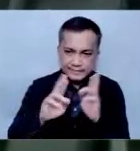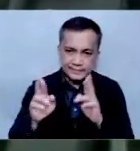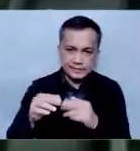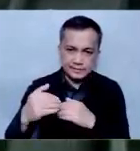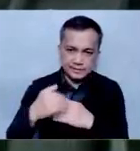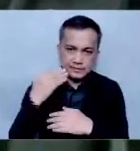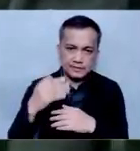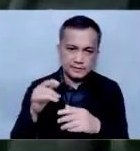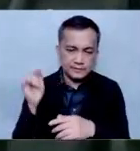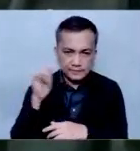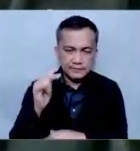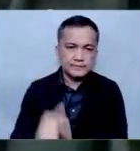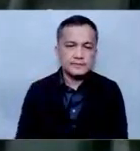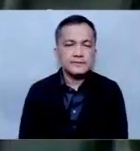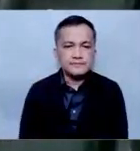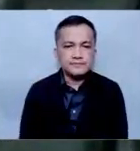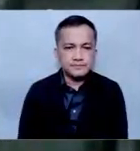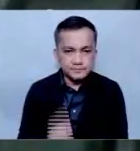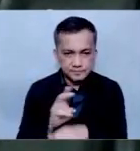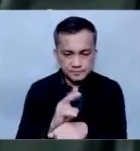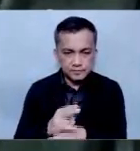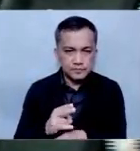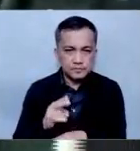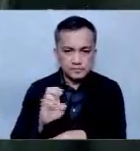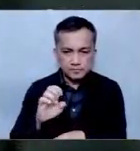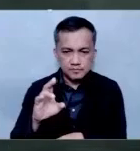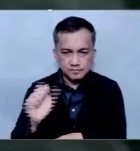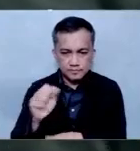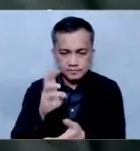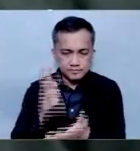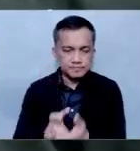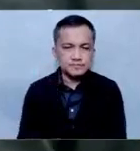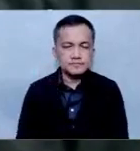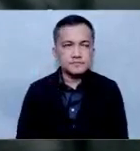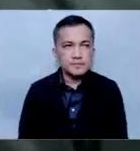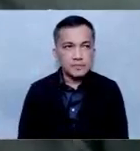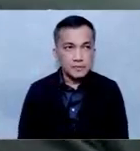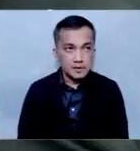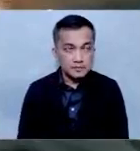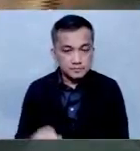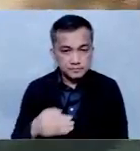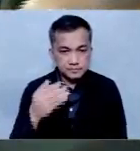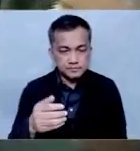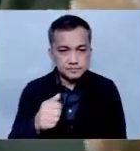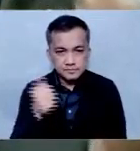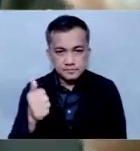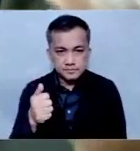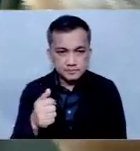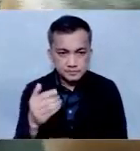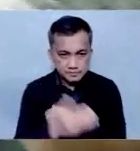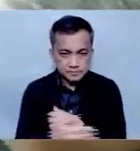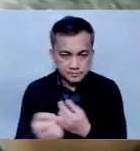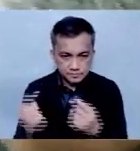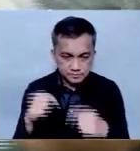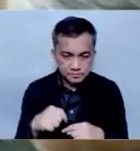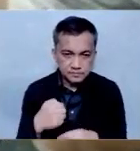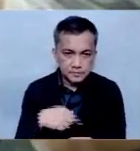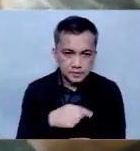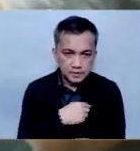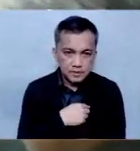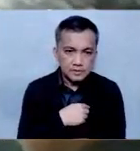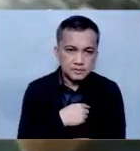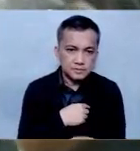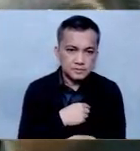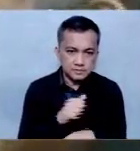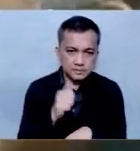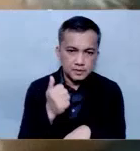aircraft using our EDCA sites. And then if other countries are coming in, we will also